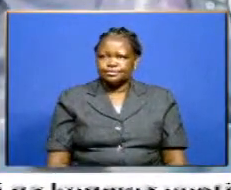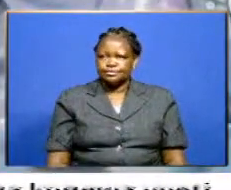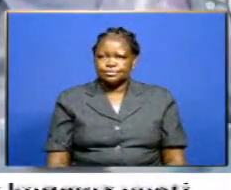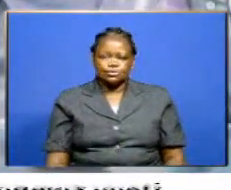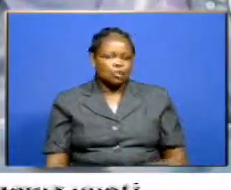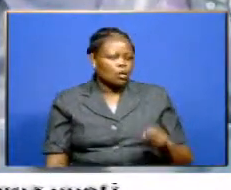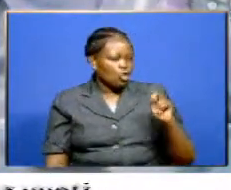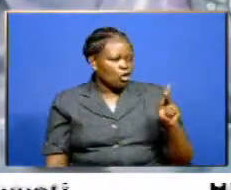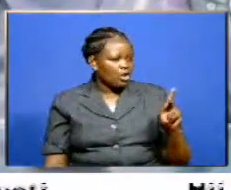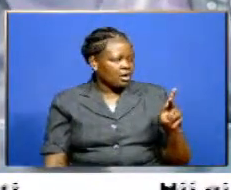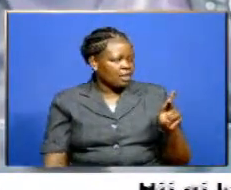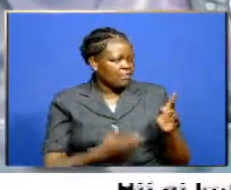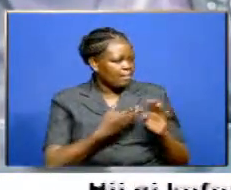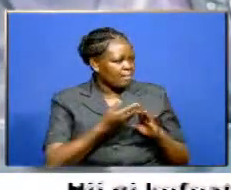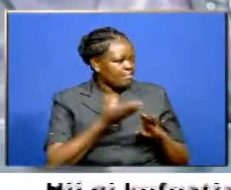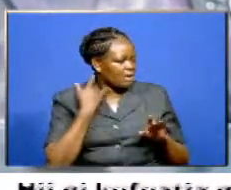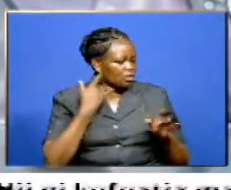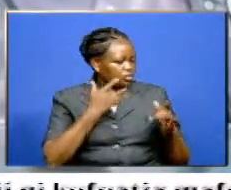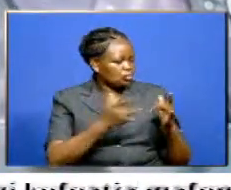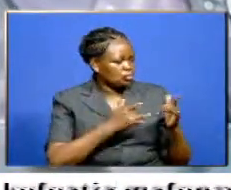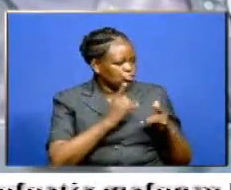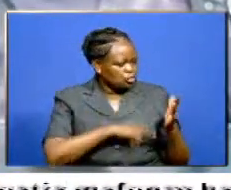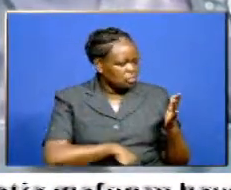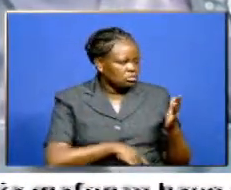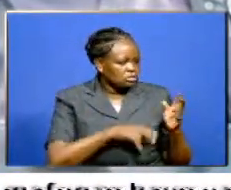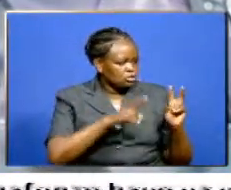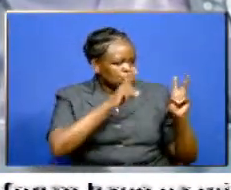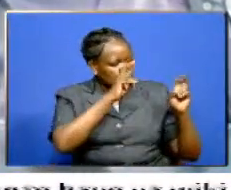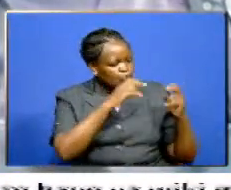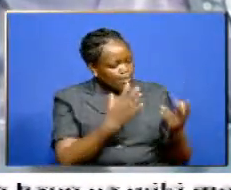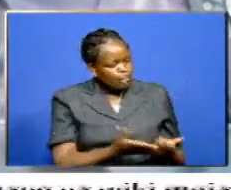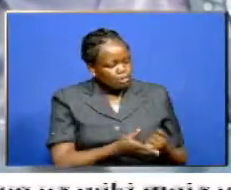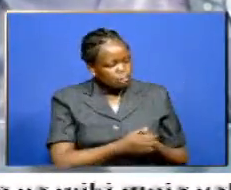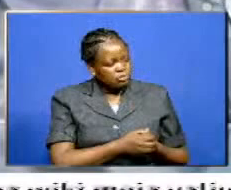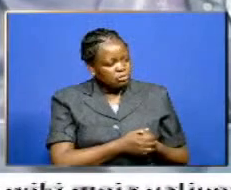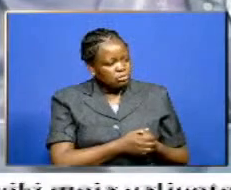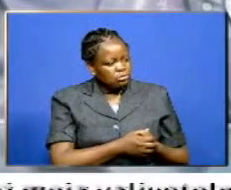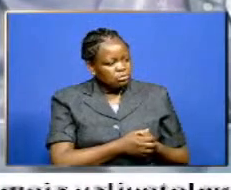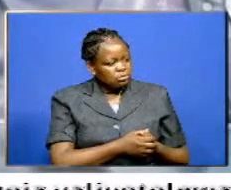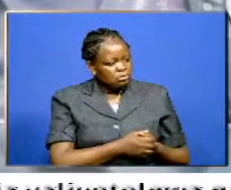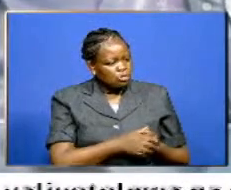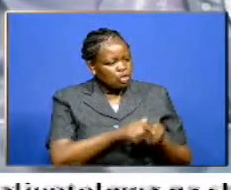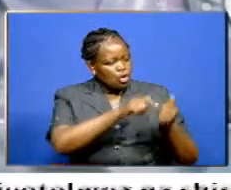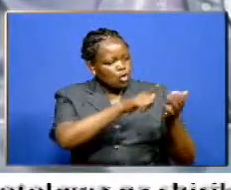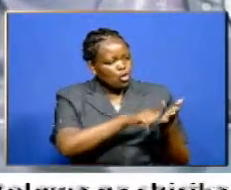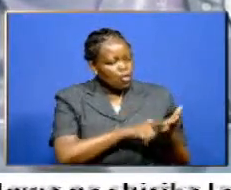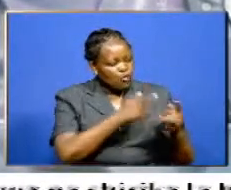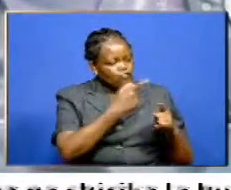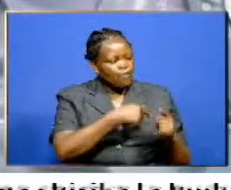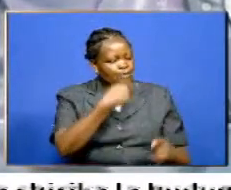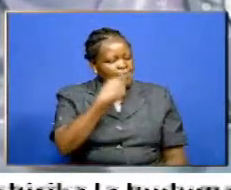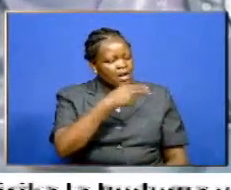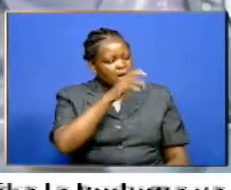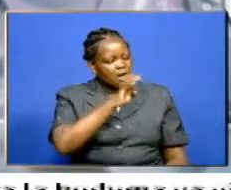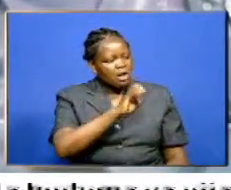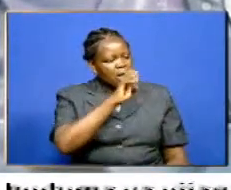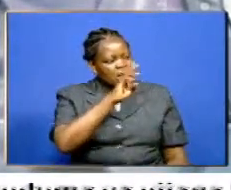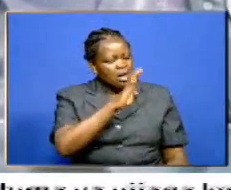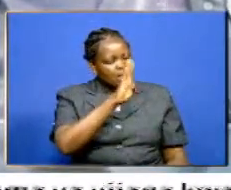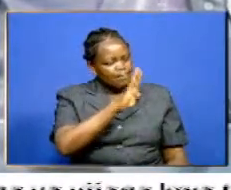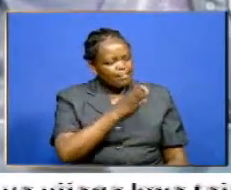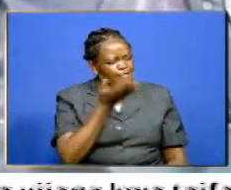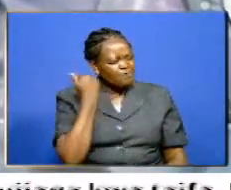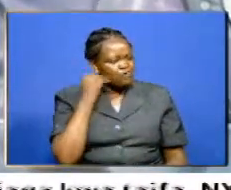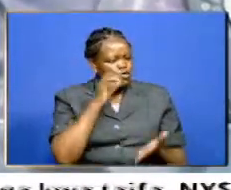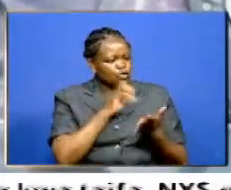labda turudi nyuma, hali hii ya swala zima kuhusiana na mikopo hii ya HELB. Je, awali hali